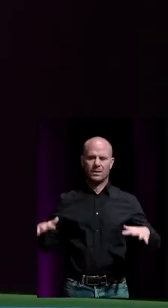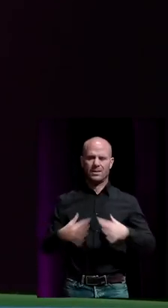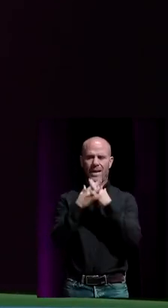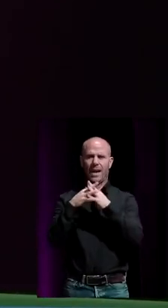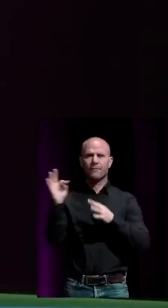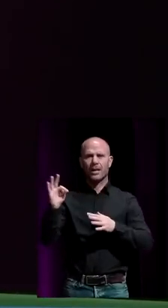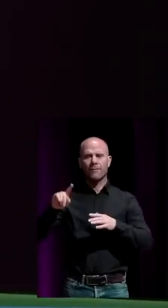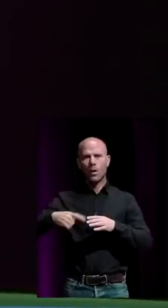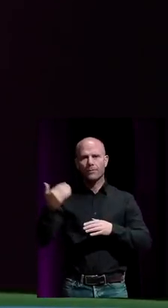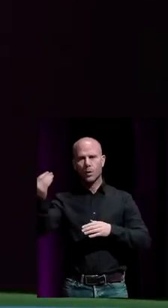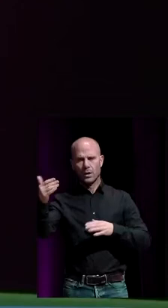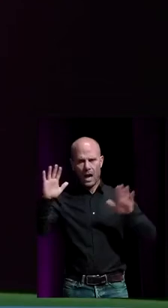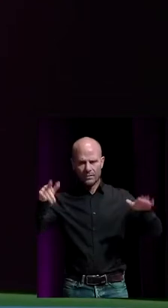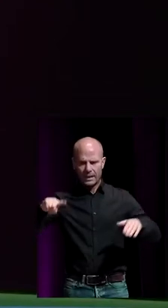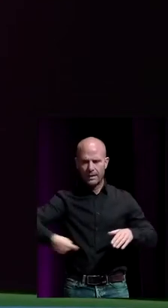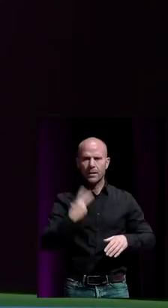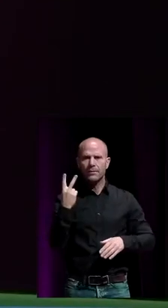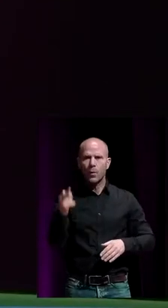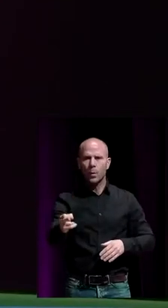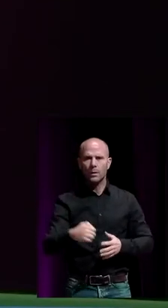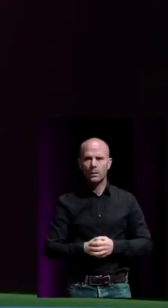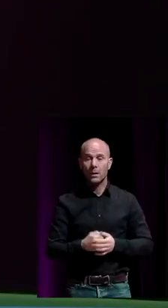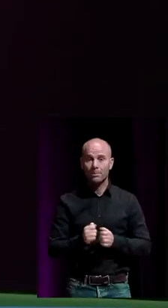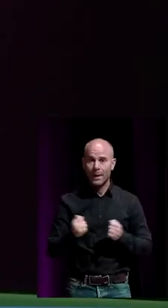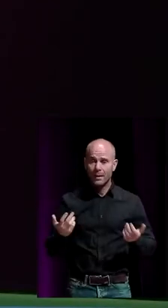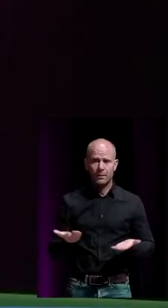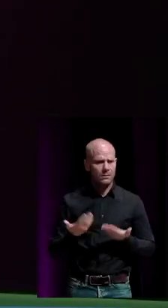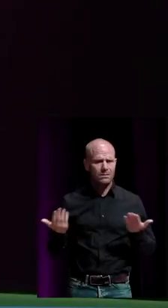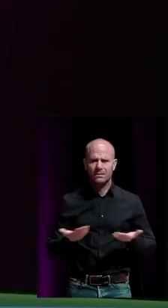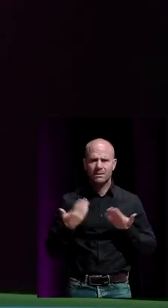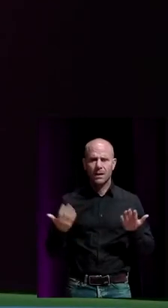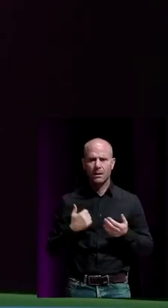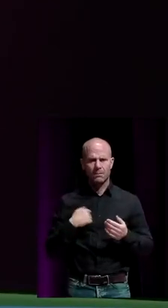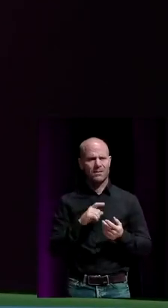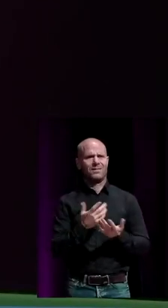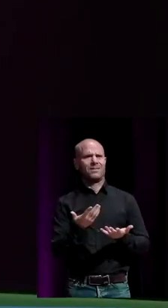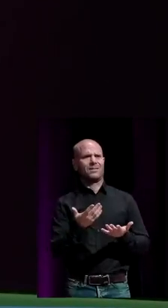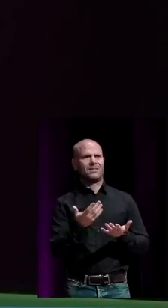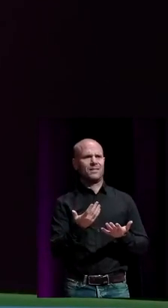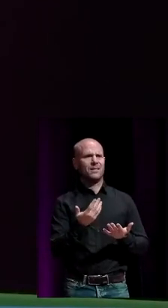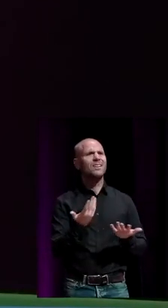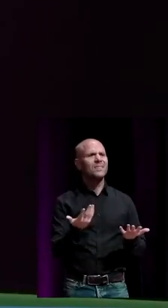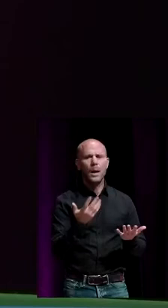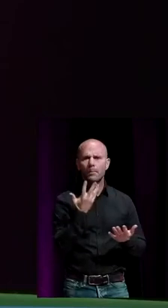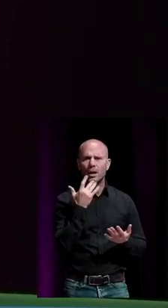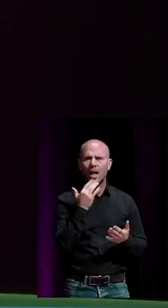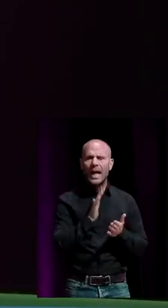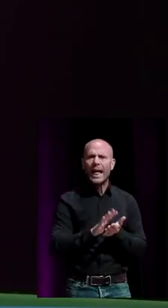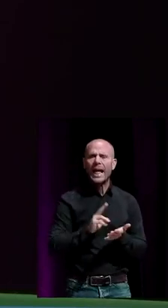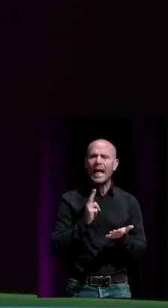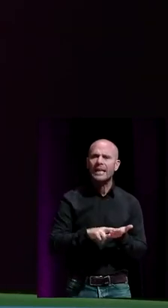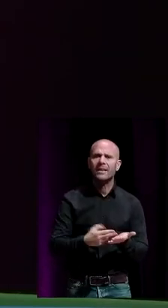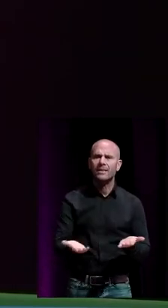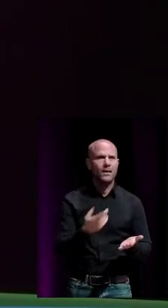krävt i cirka 2 år. Men vi har fortfarande bara mötts av tomma ord. Vissa ger oss klappar på